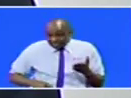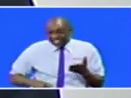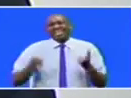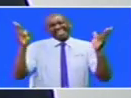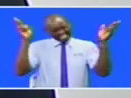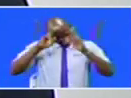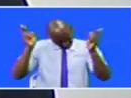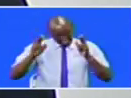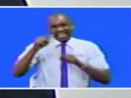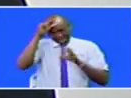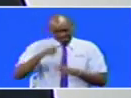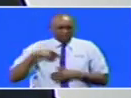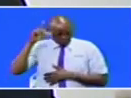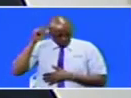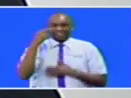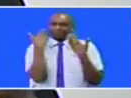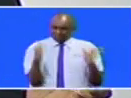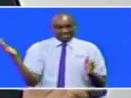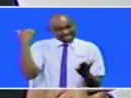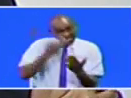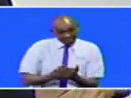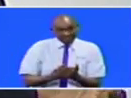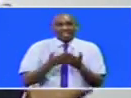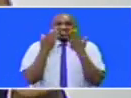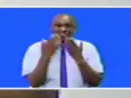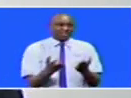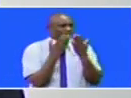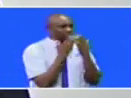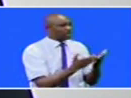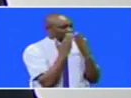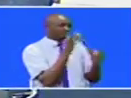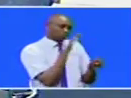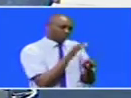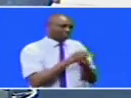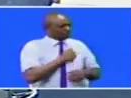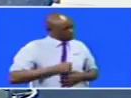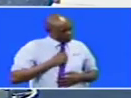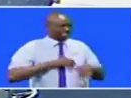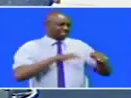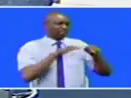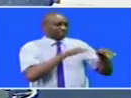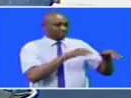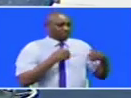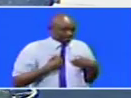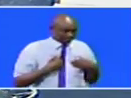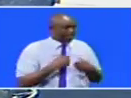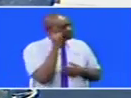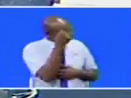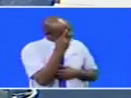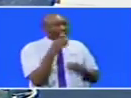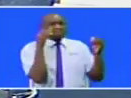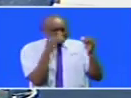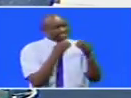Tayari Mheshimiwa Hassan Joho yuko hapa. Asante sana kwa kuweza kufika na pole kwa msongamano. Ndio jiji letu hili. Kwanza kabisa